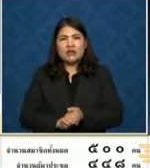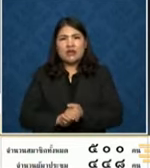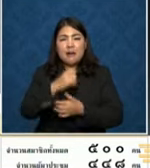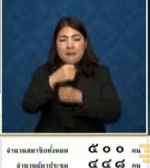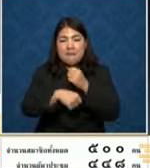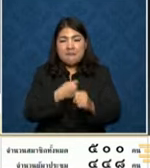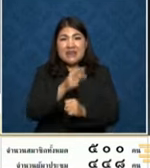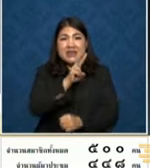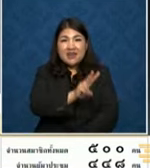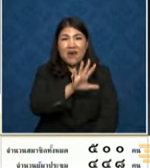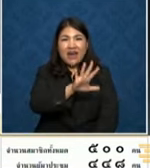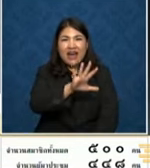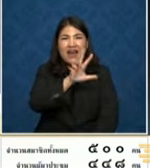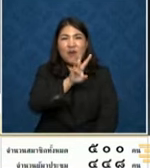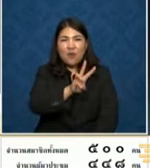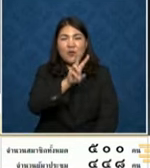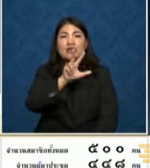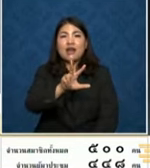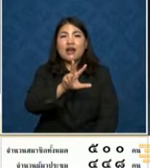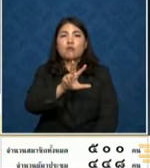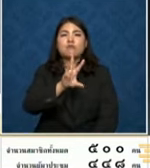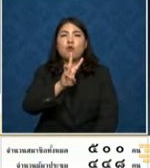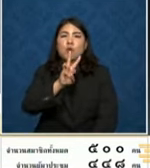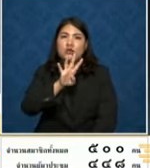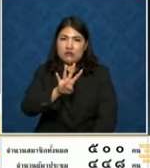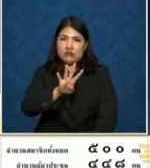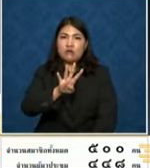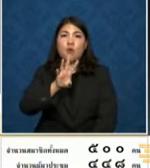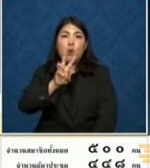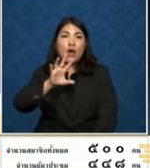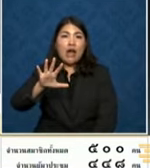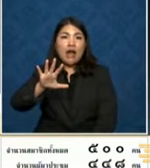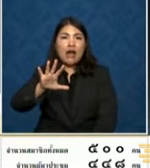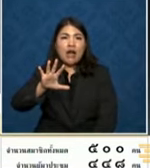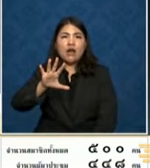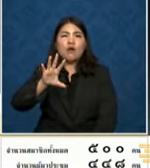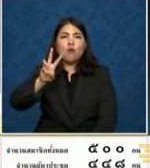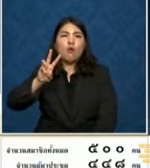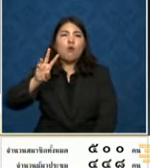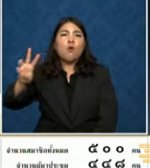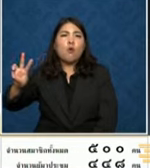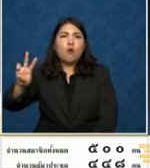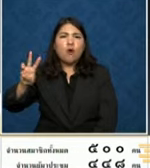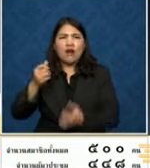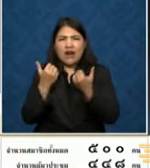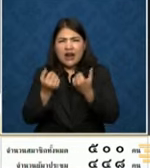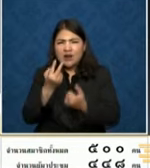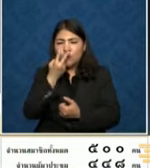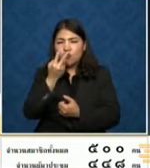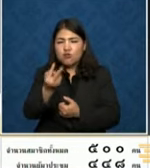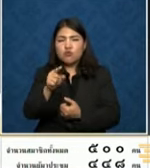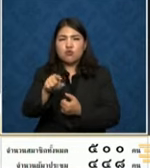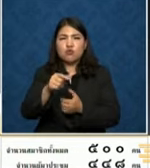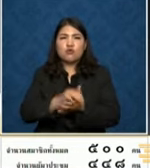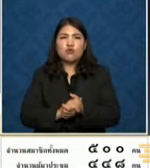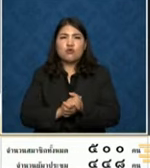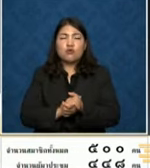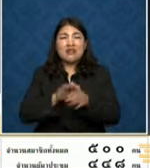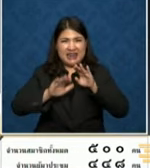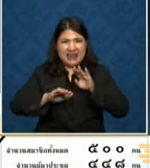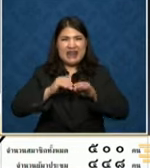ปี2563 64 65และ66เราดูช่วงไหนครับช่